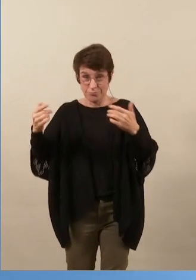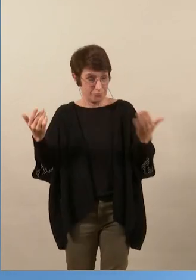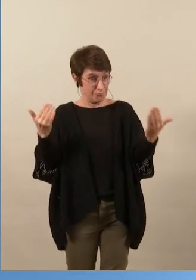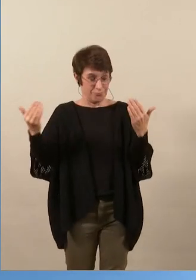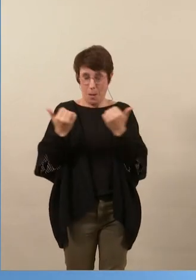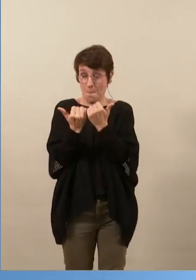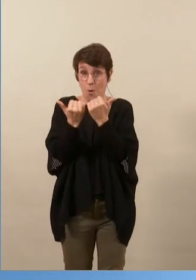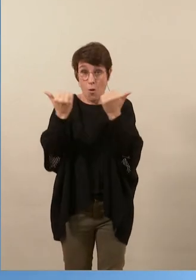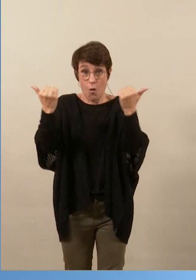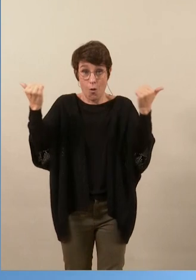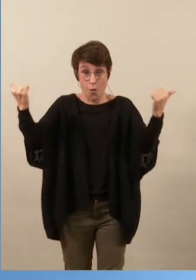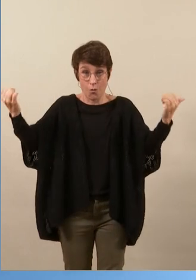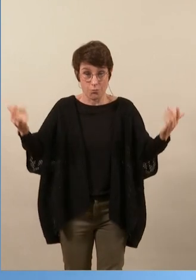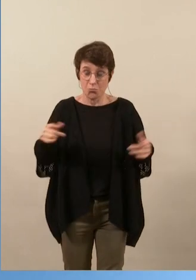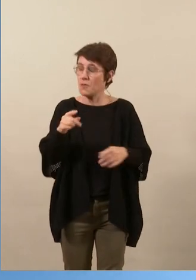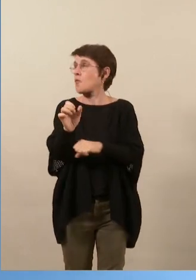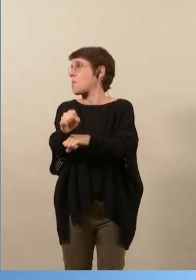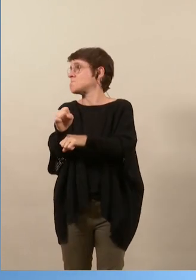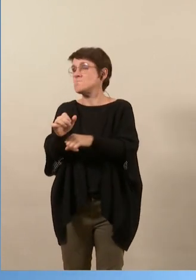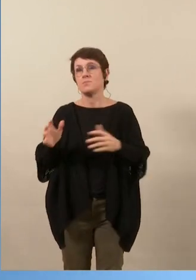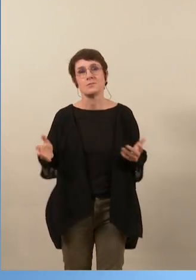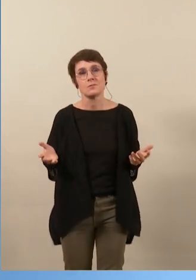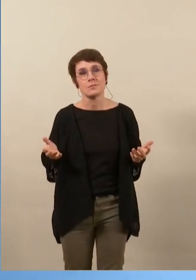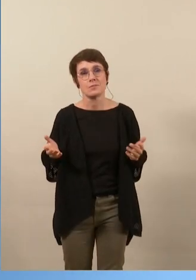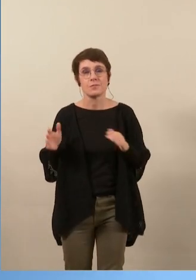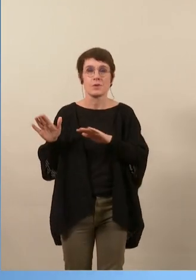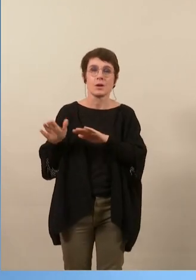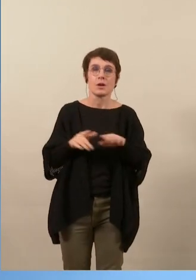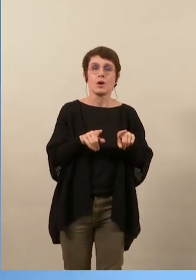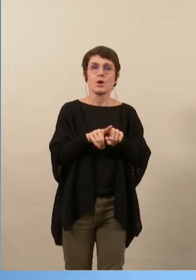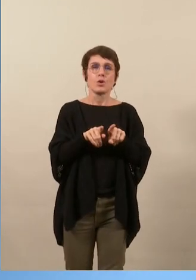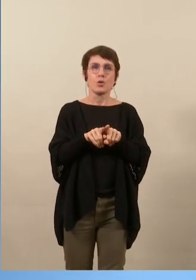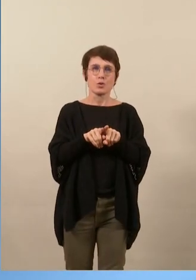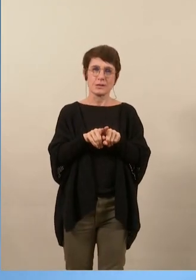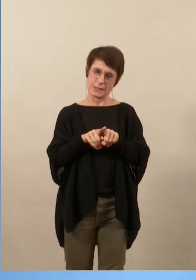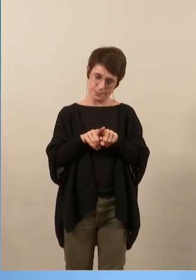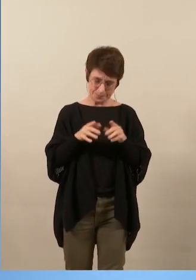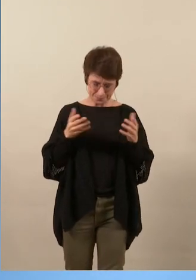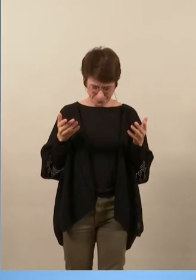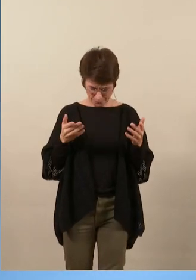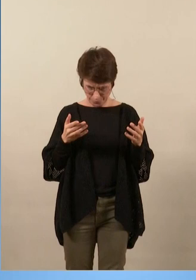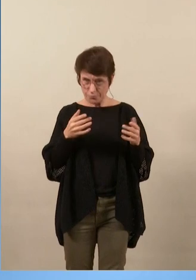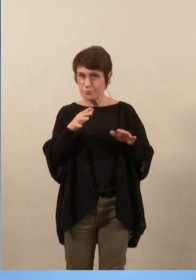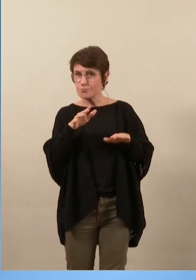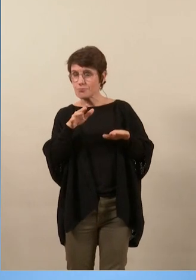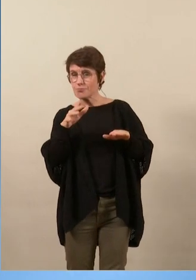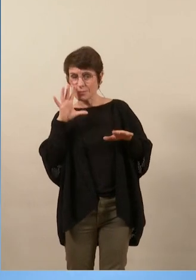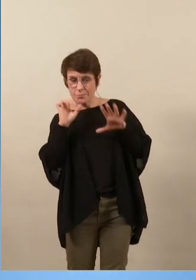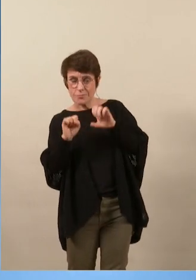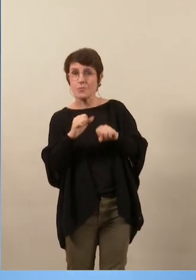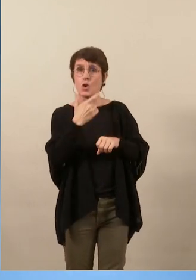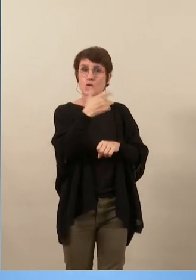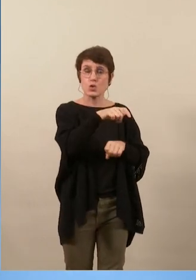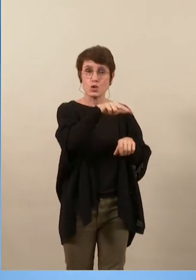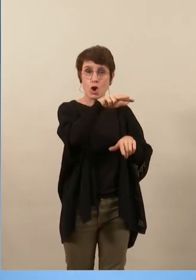au logements vacants quelques incohérences je rappelle les 200 les oui les quelques 200 logements qui sont restés